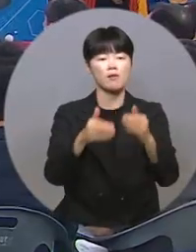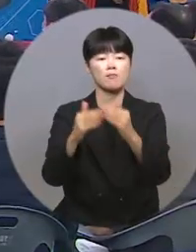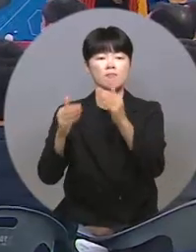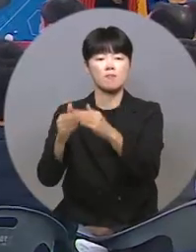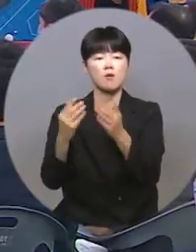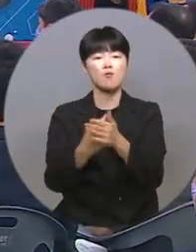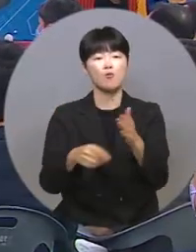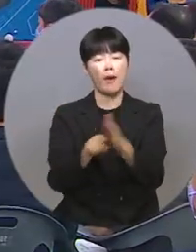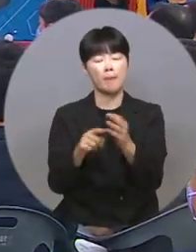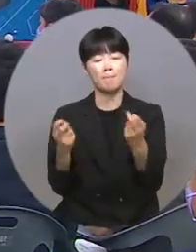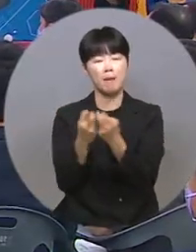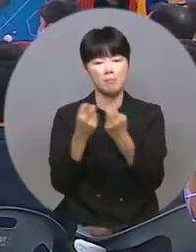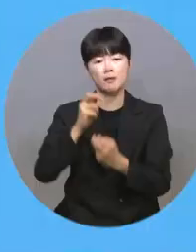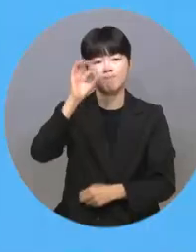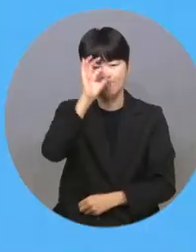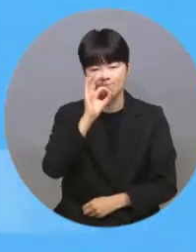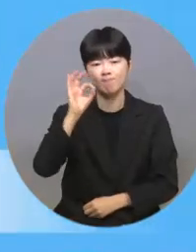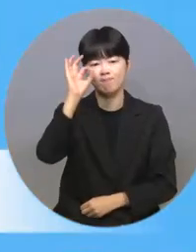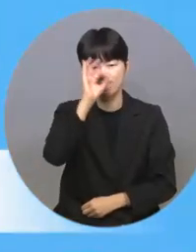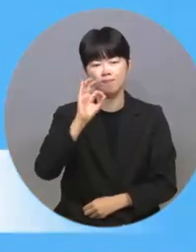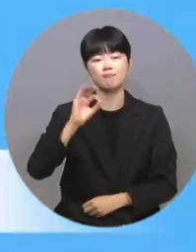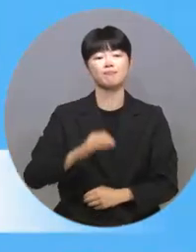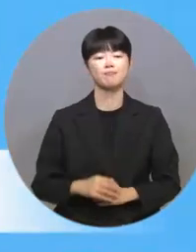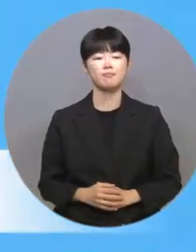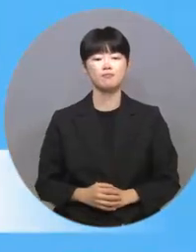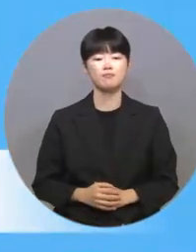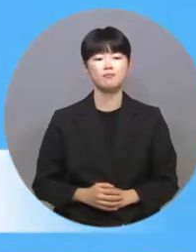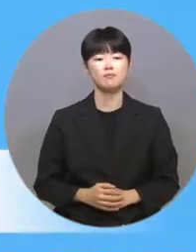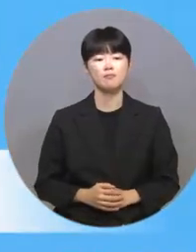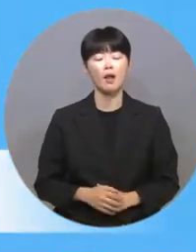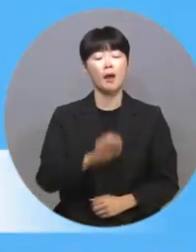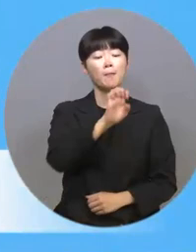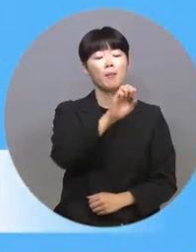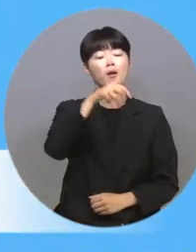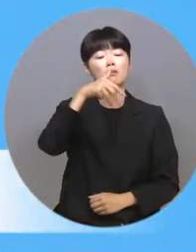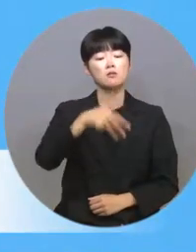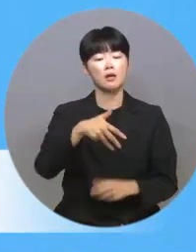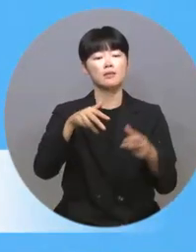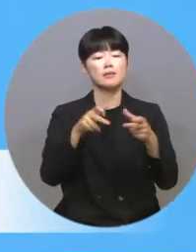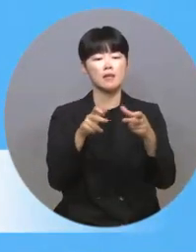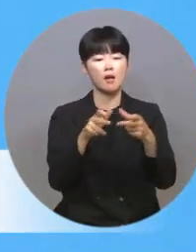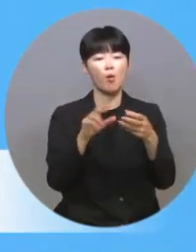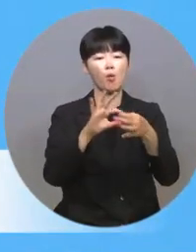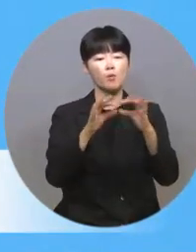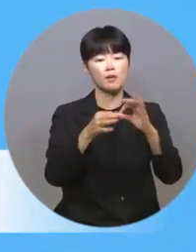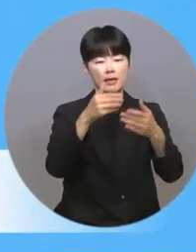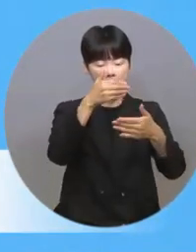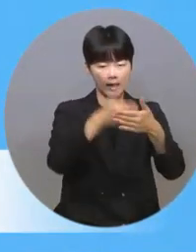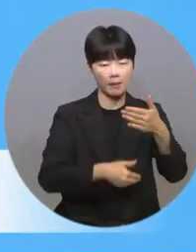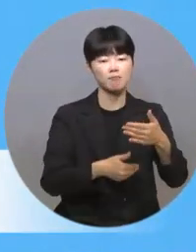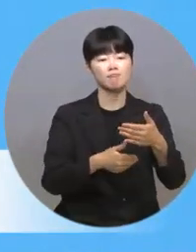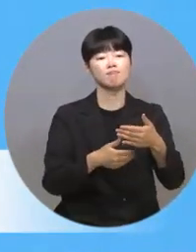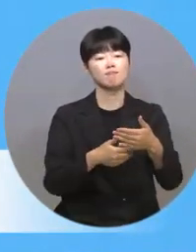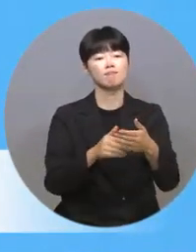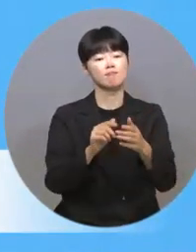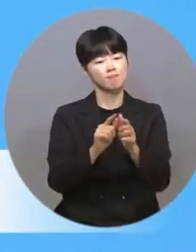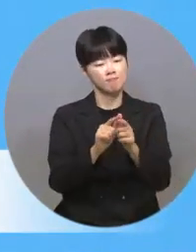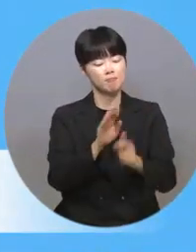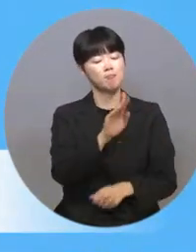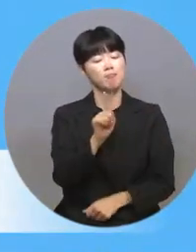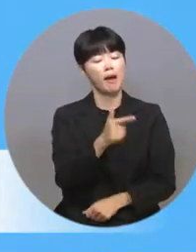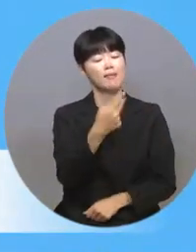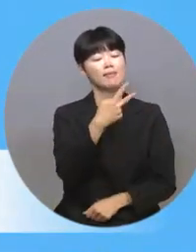기틀을 마련할 방침입니다. 평창 패럴림픽의 유산이자 장애인 생활체육 활성화 정책으로